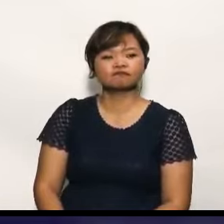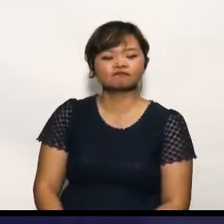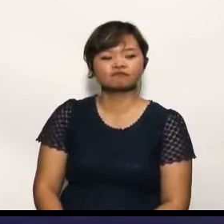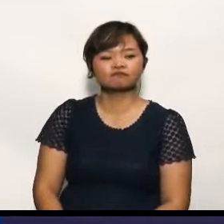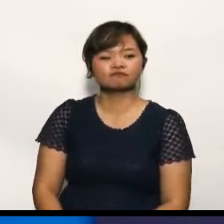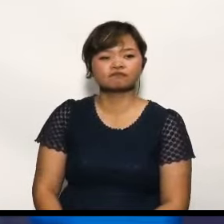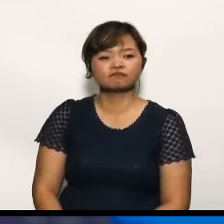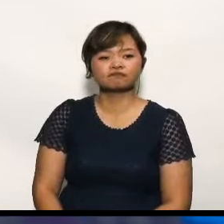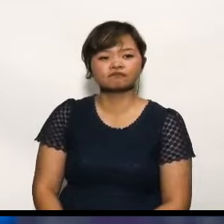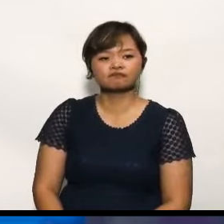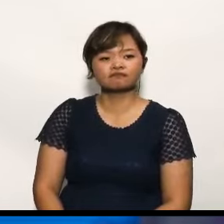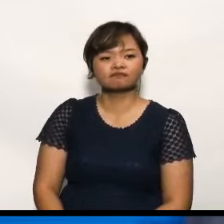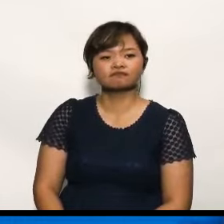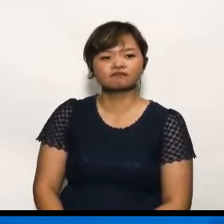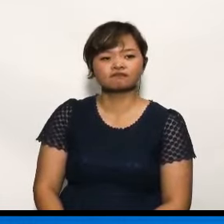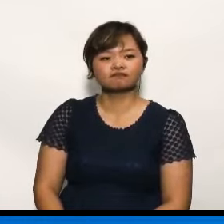But